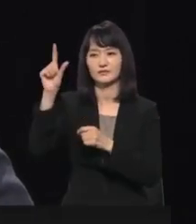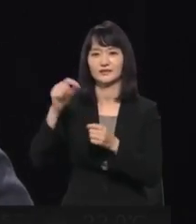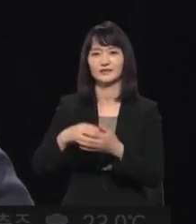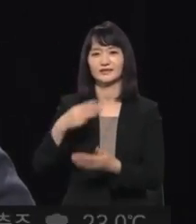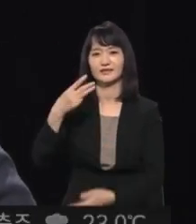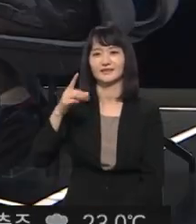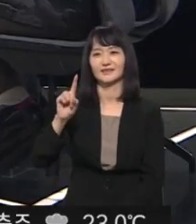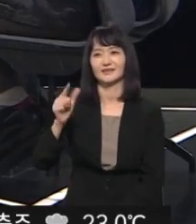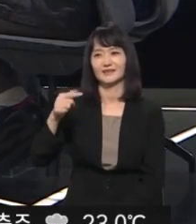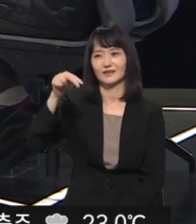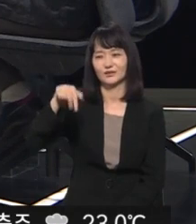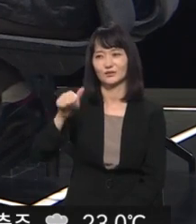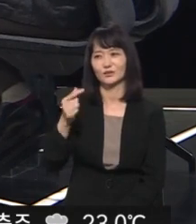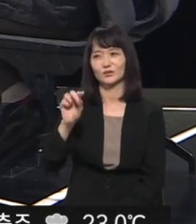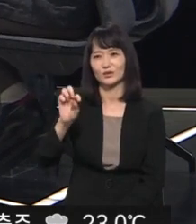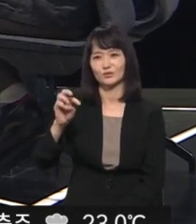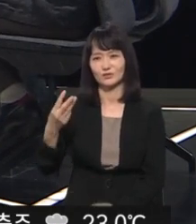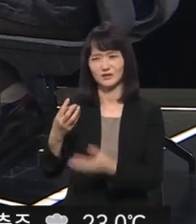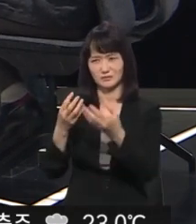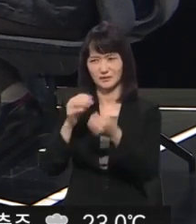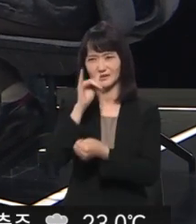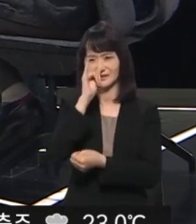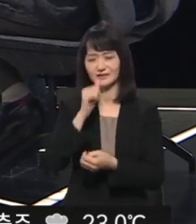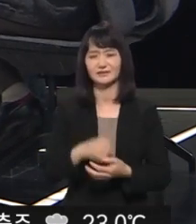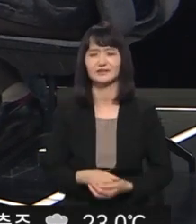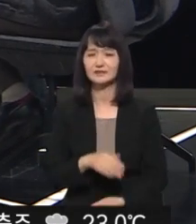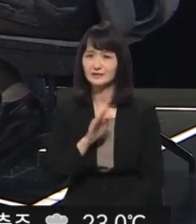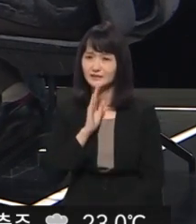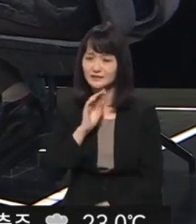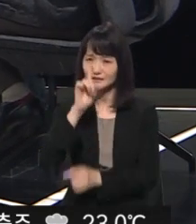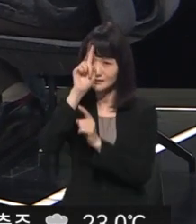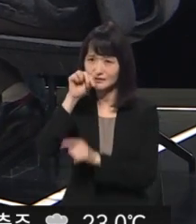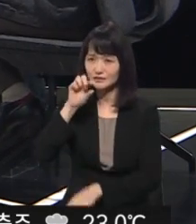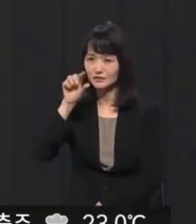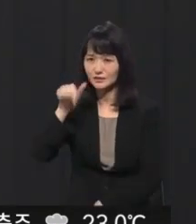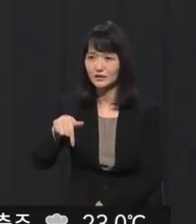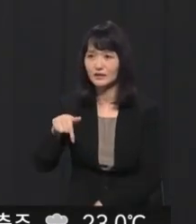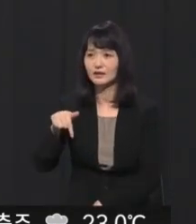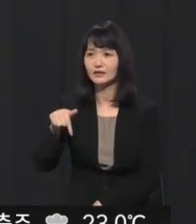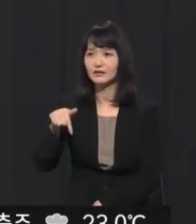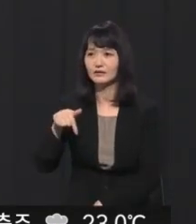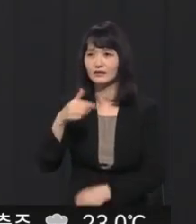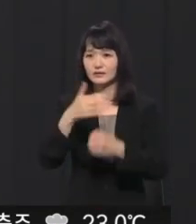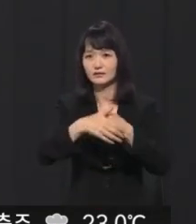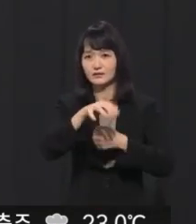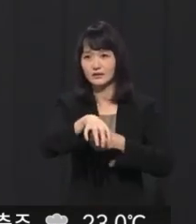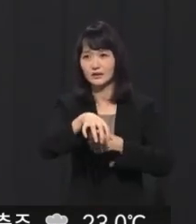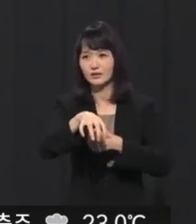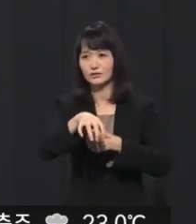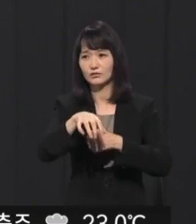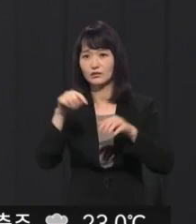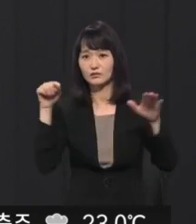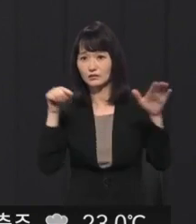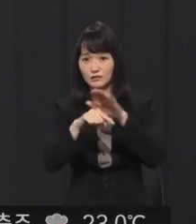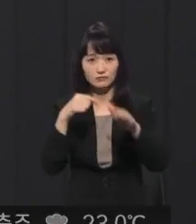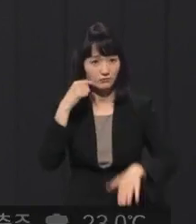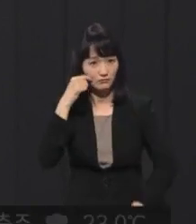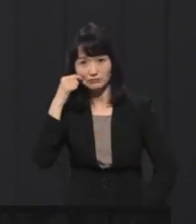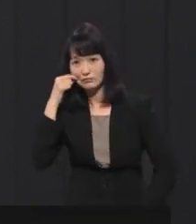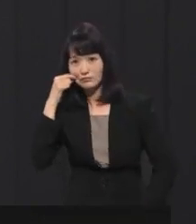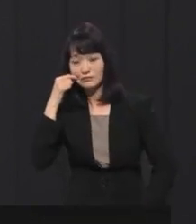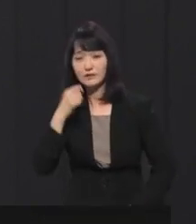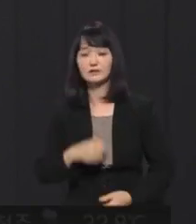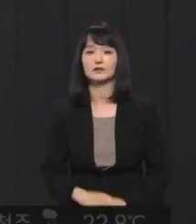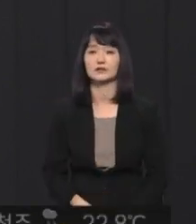생각 일탈 아니에요 한 사람은 어 근데 실제로 이주석 대표가 대구에서 인기가 꽤 있는 것 같습니다 야 저희가 여론조사